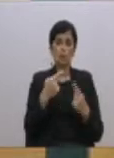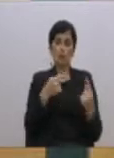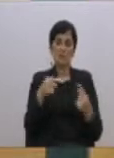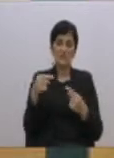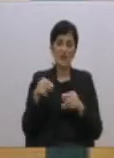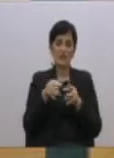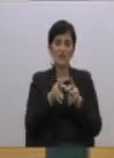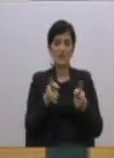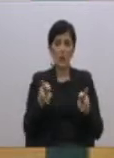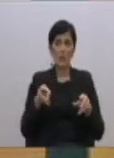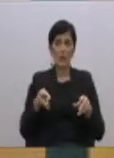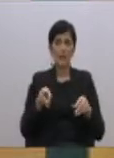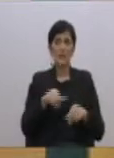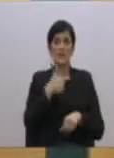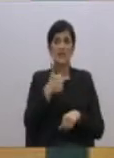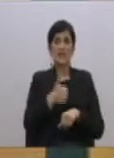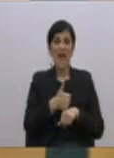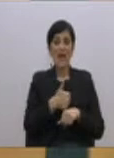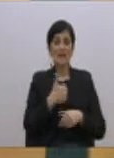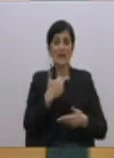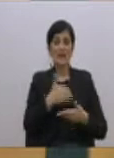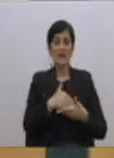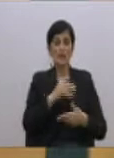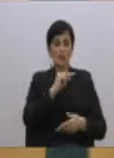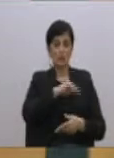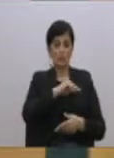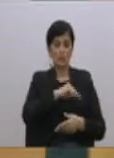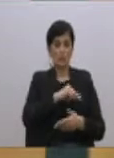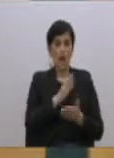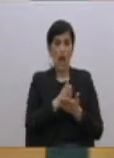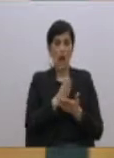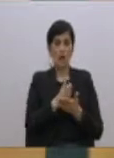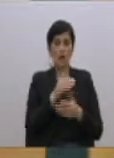სამინისტროში, გენერალურ ინსპექციაში მუშაობა თურმე ყოფილა რაღაცა